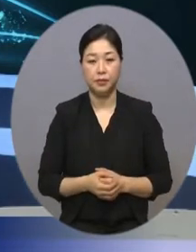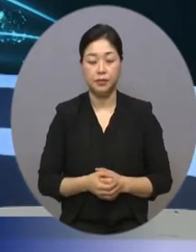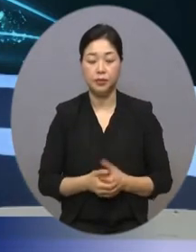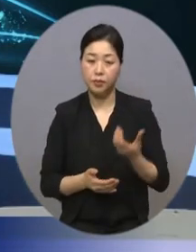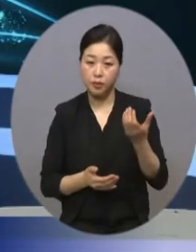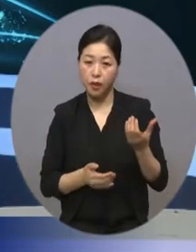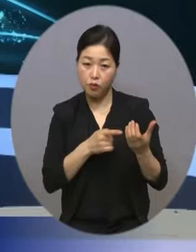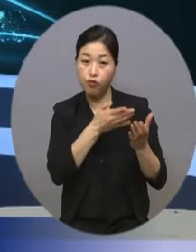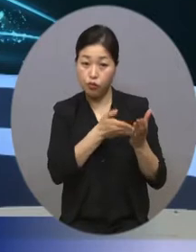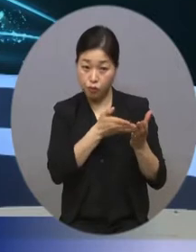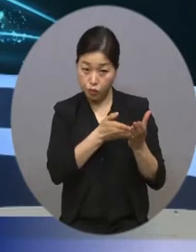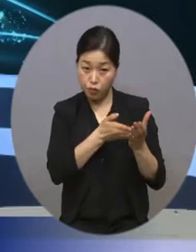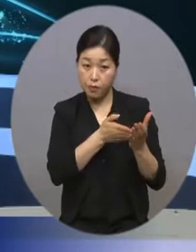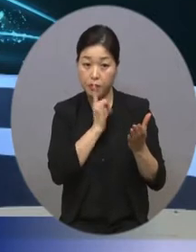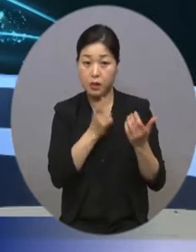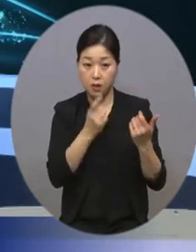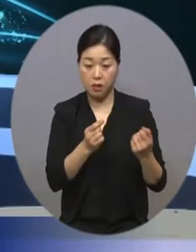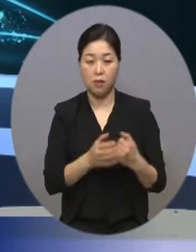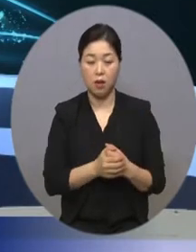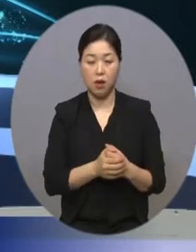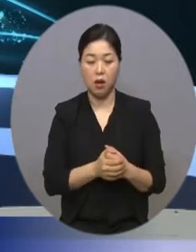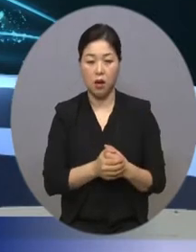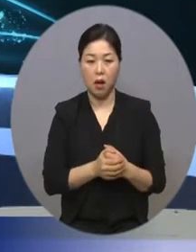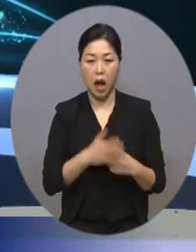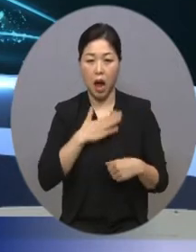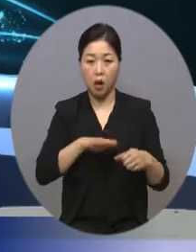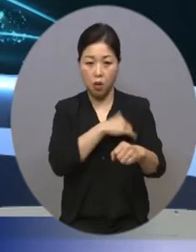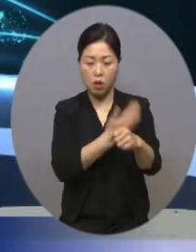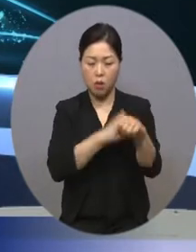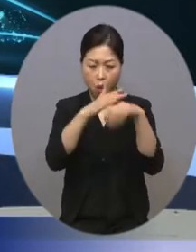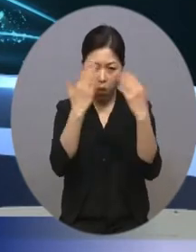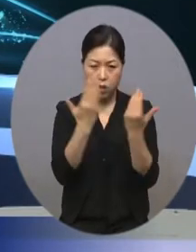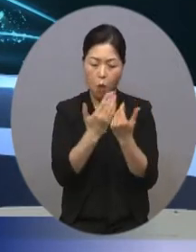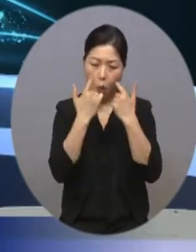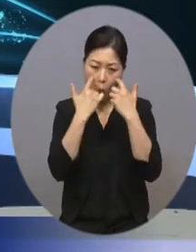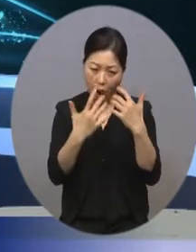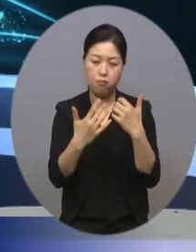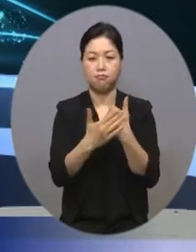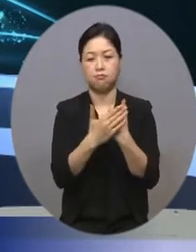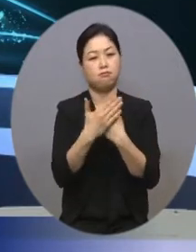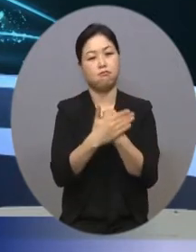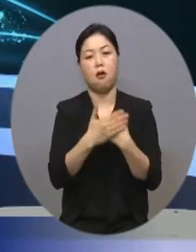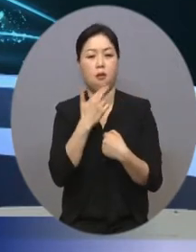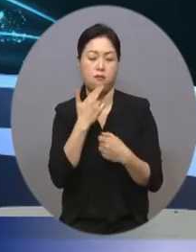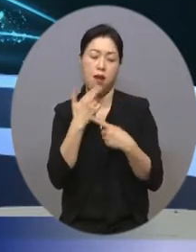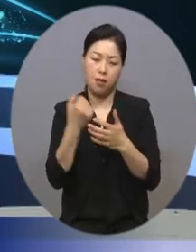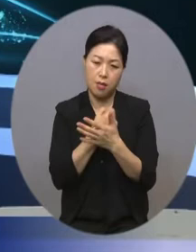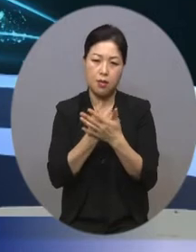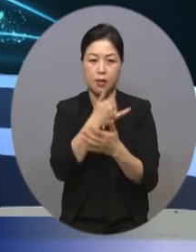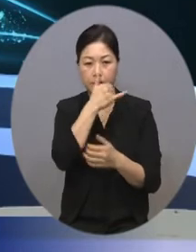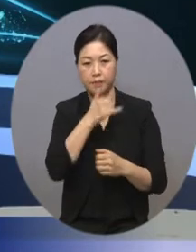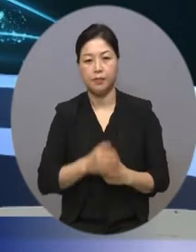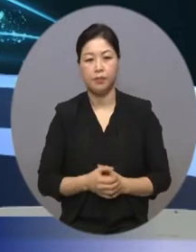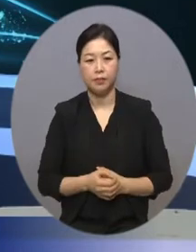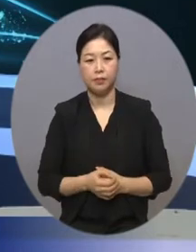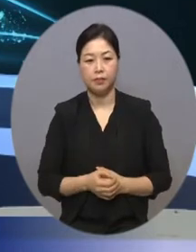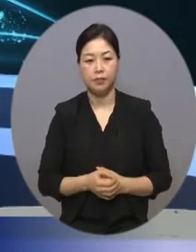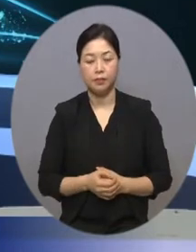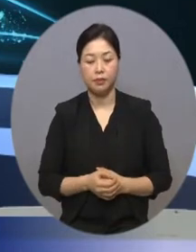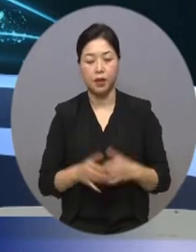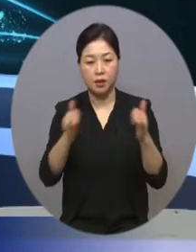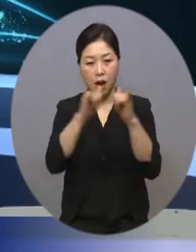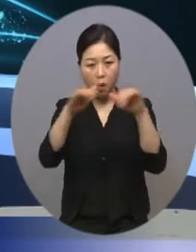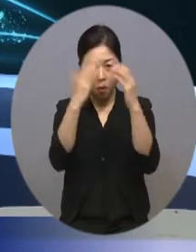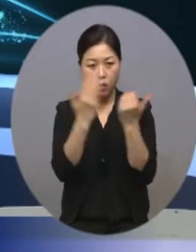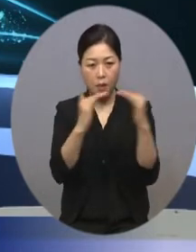앞서 전해드린 소식처럼 아직도 모두의 알 권리는 보장받지 못하고 있는 안타까운 현실인데요. 누구나